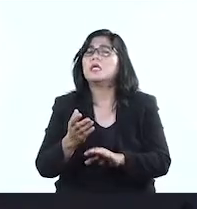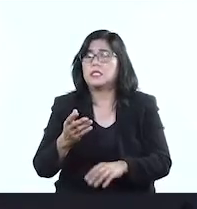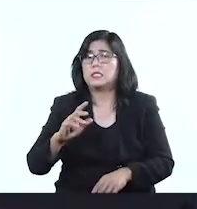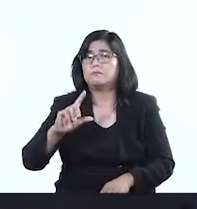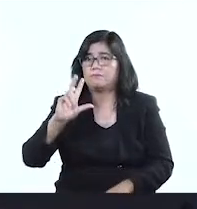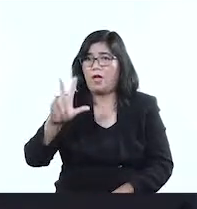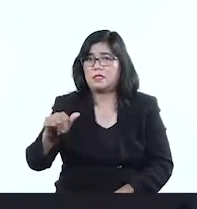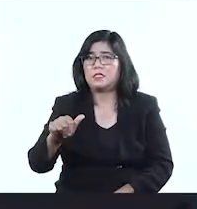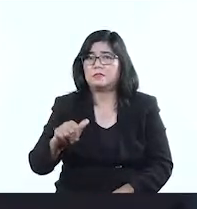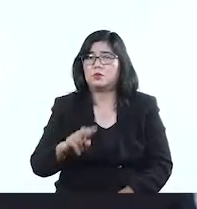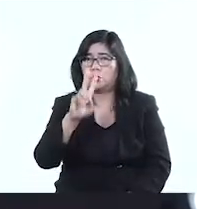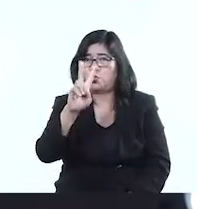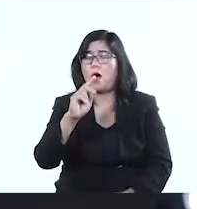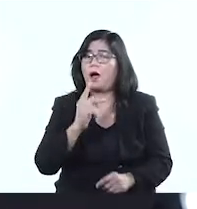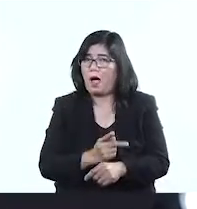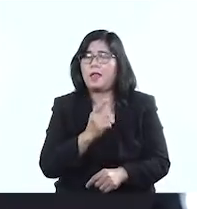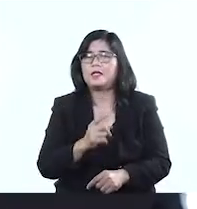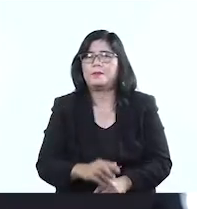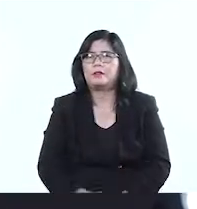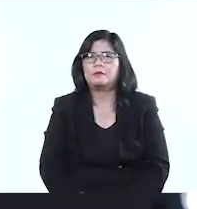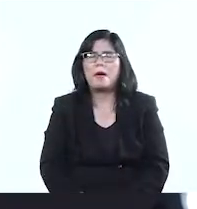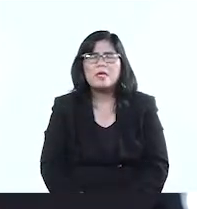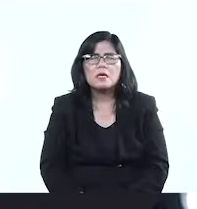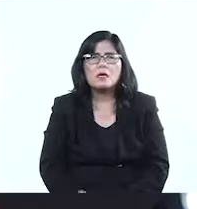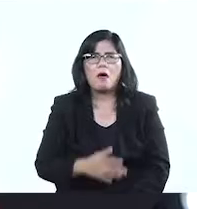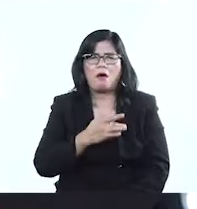Hai orang tua penyakit infeksi menyebabkan saya